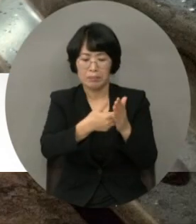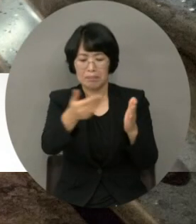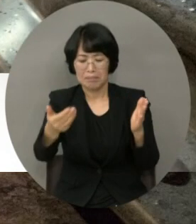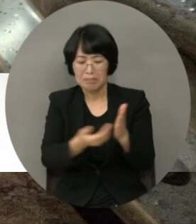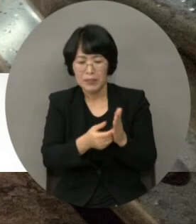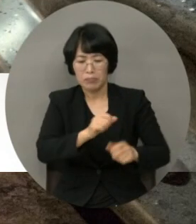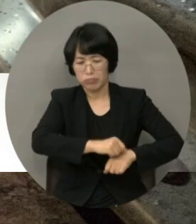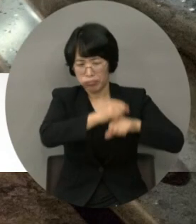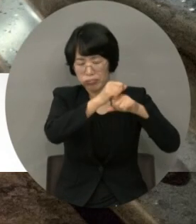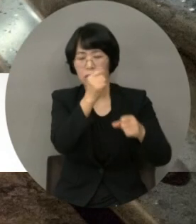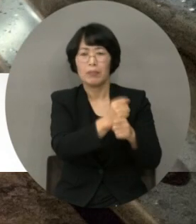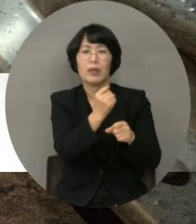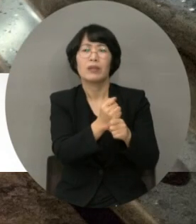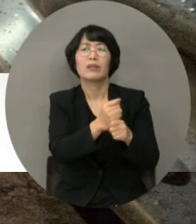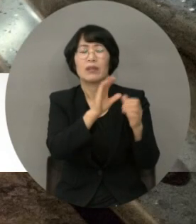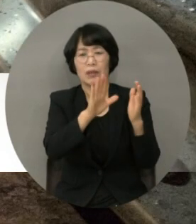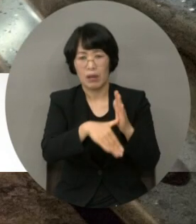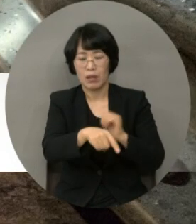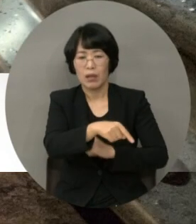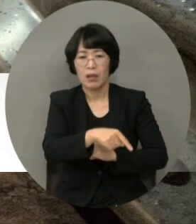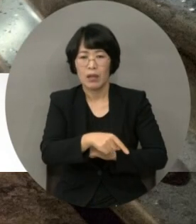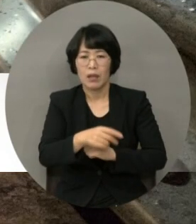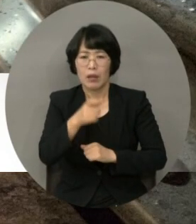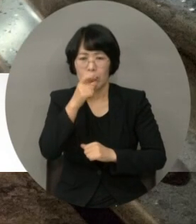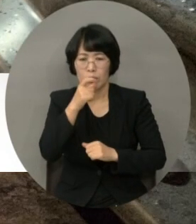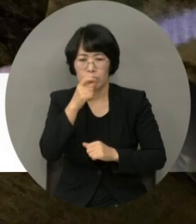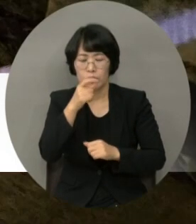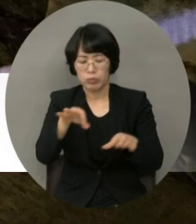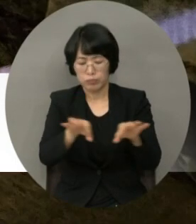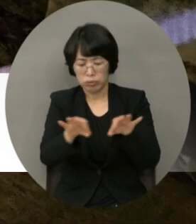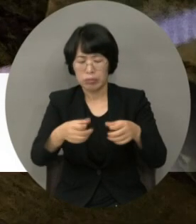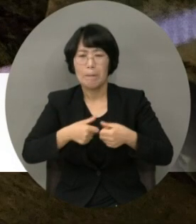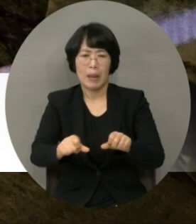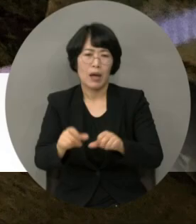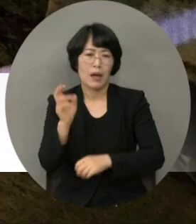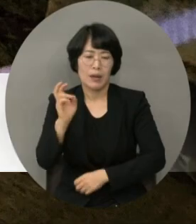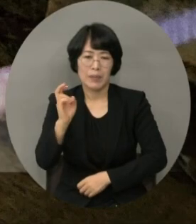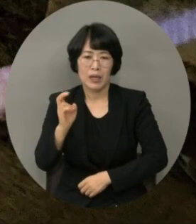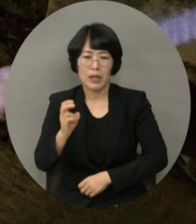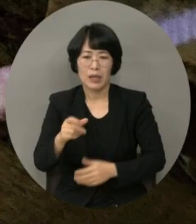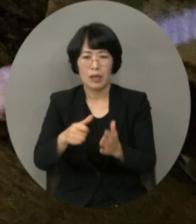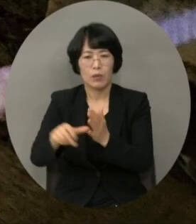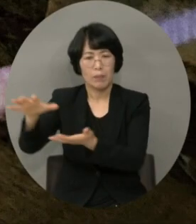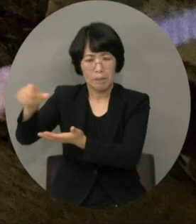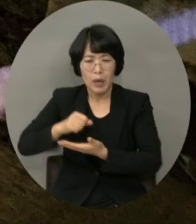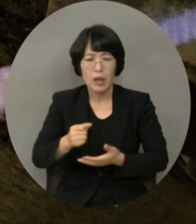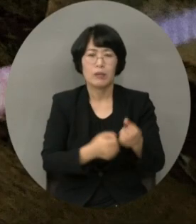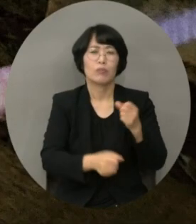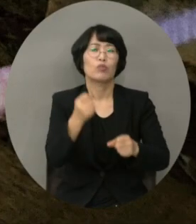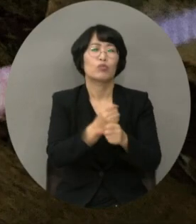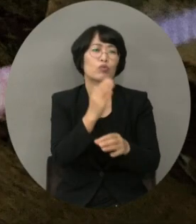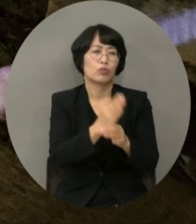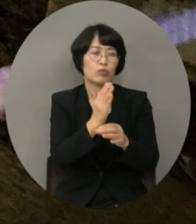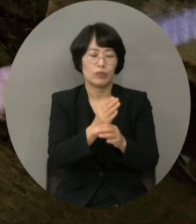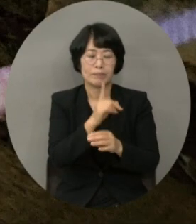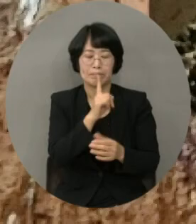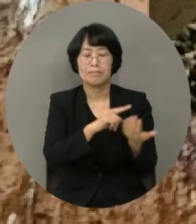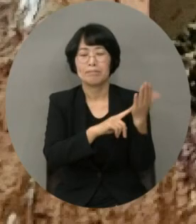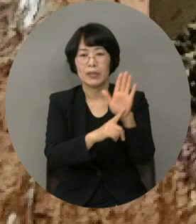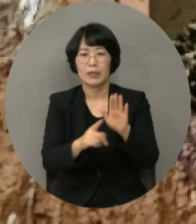율치 저수지 재방을 복구하다 상수 관로가 파손된 것으로 보고 자재를 구해 복구하고 있다고 밝혔습니다